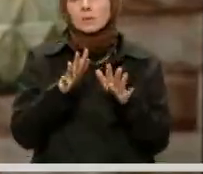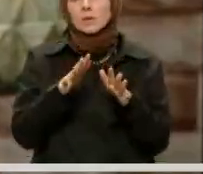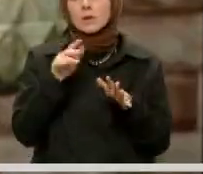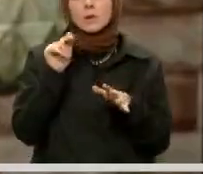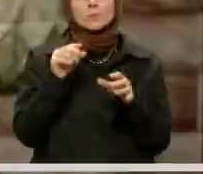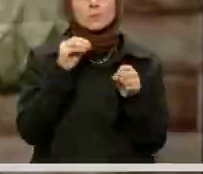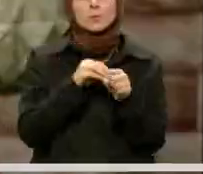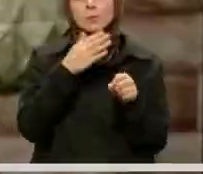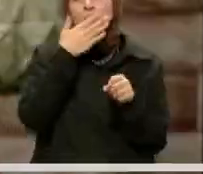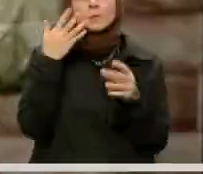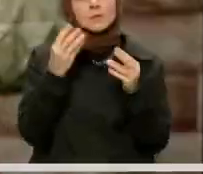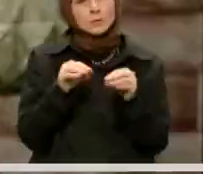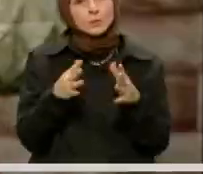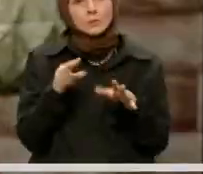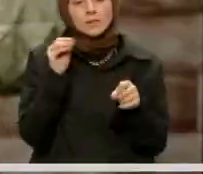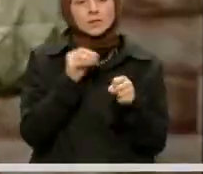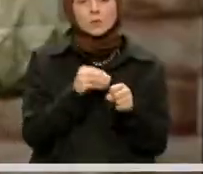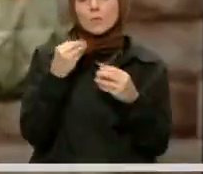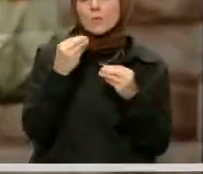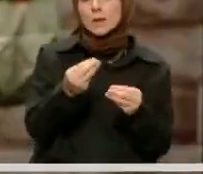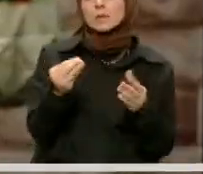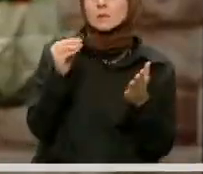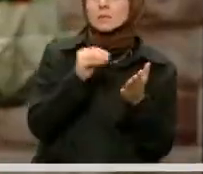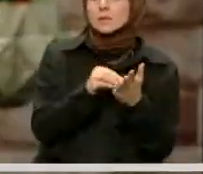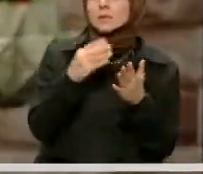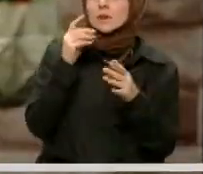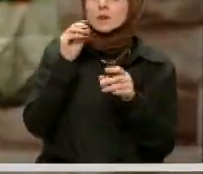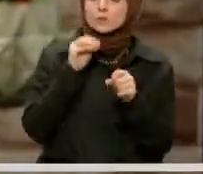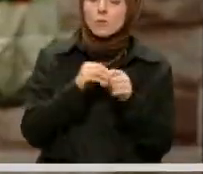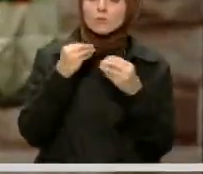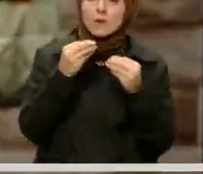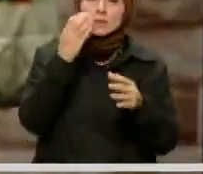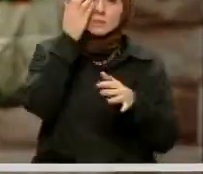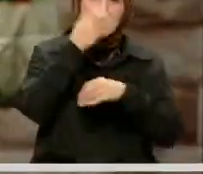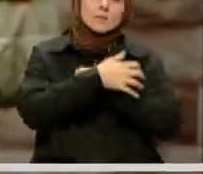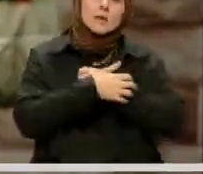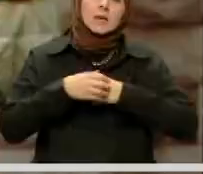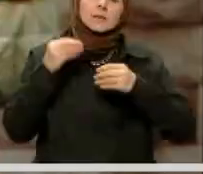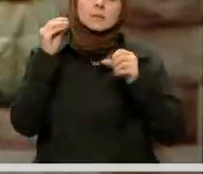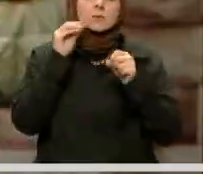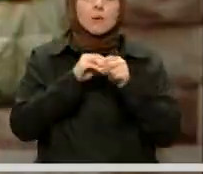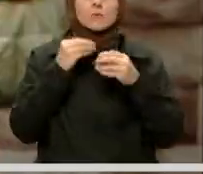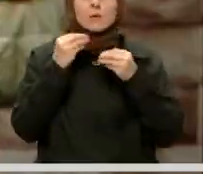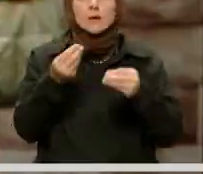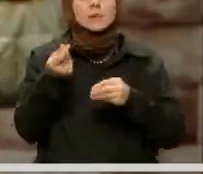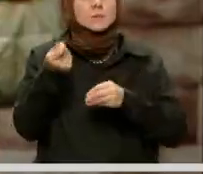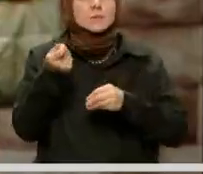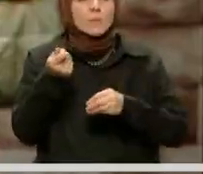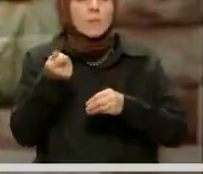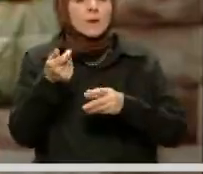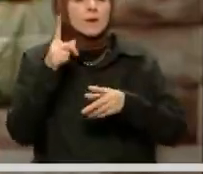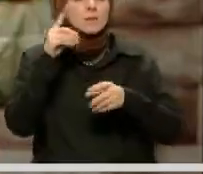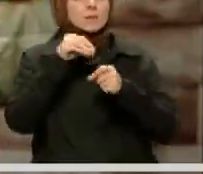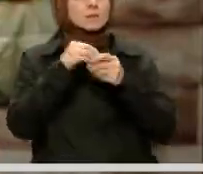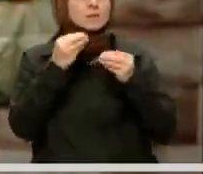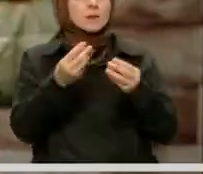son Ramazan'ımız olabilir. Son verdiğimiz sadakalar, son verdiğimiz fitreler, son verdiğimiz zekatlar olabilir. Bu düşünceyle bu Ramazan'ı daha